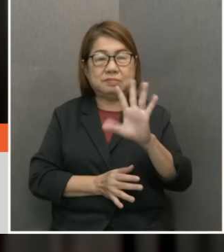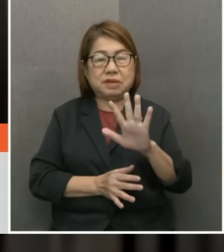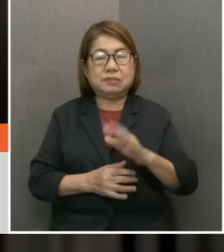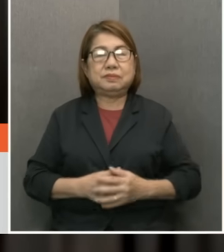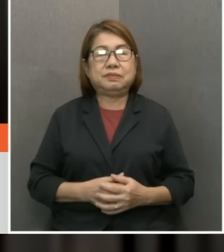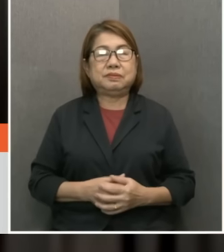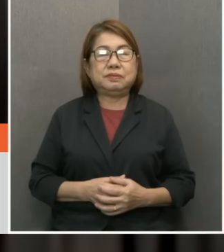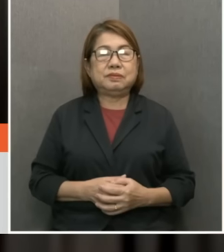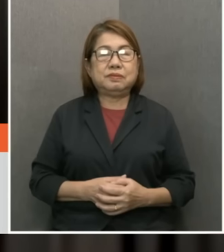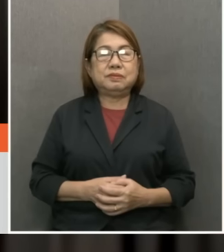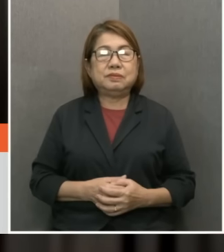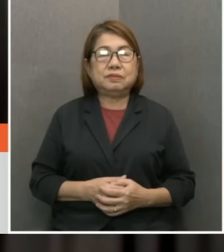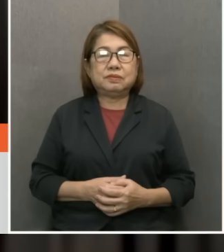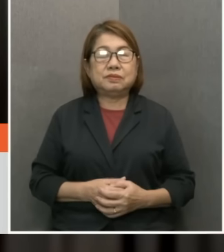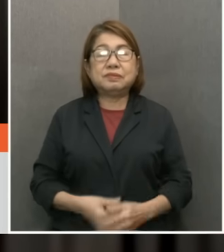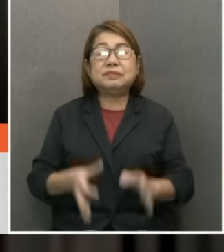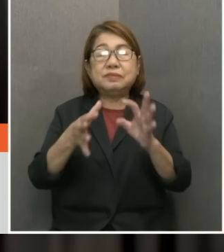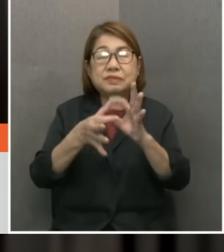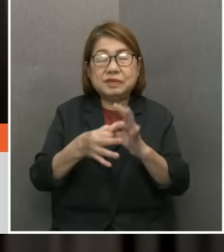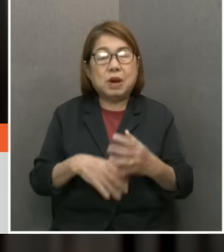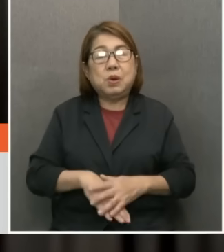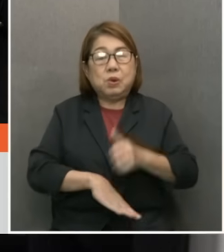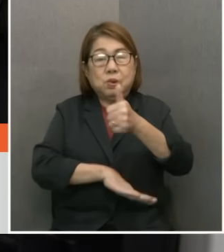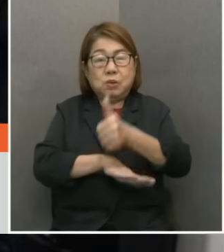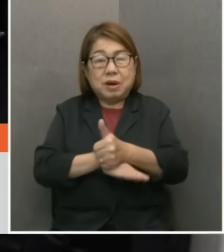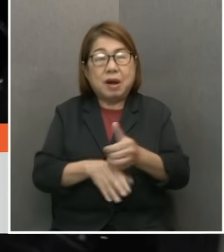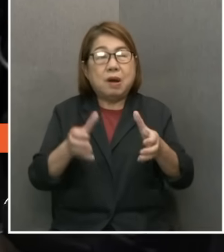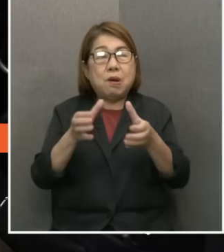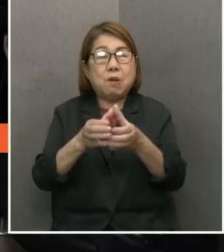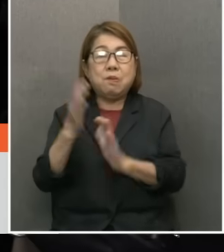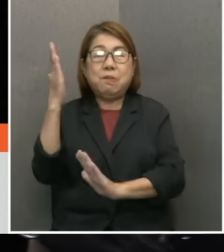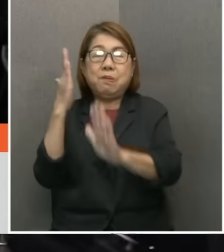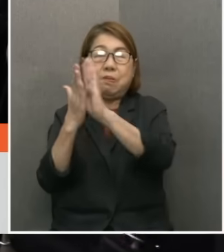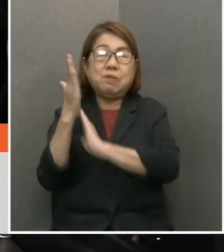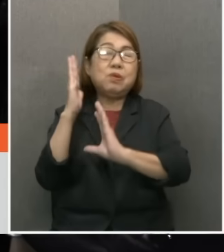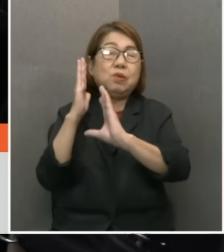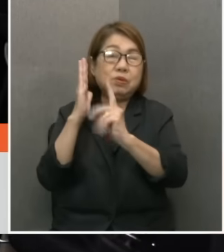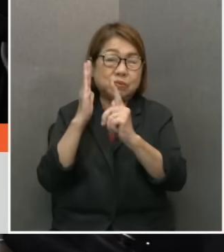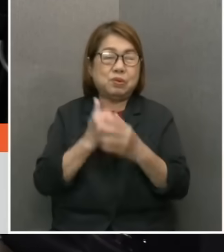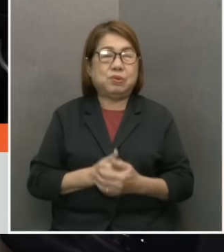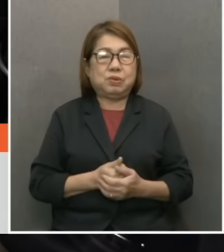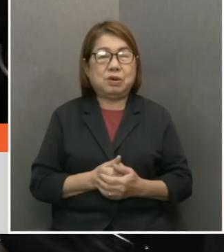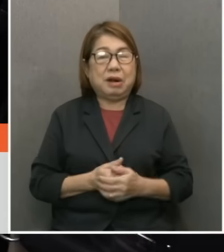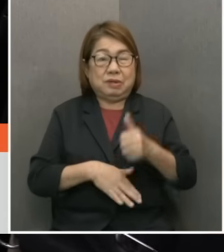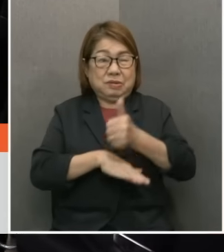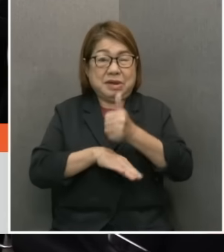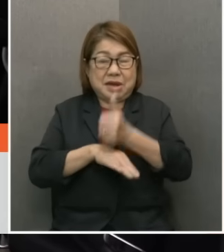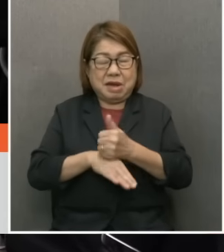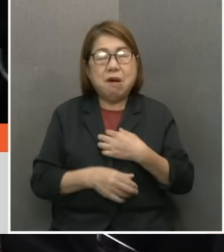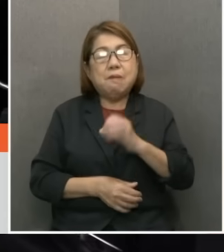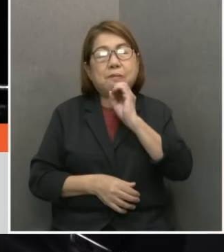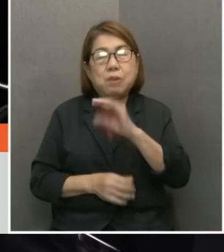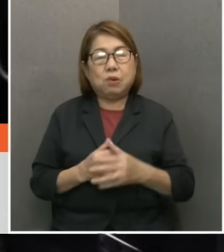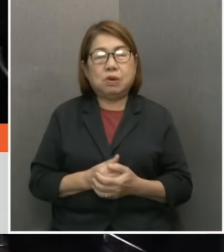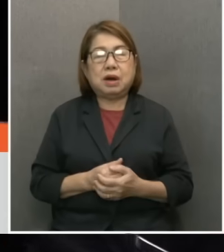ค่ะมีความเคลื่อนไหวของหัวหน้าพรรคชาติไทยพัฒนาด้วยนะคะสำหรับนายวราวุธศิลปอาชากล่าวถึงท่า